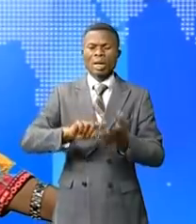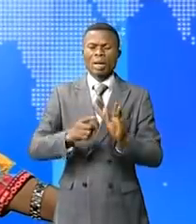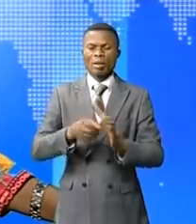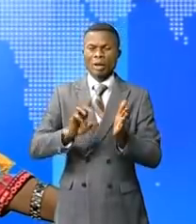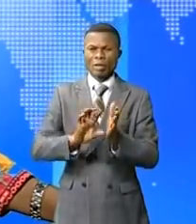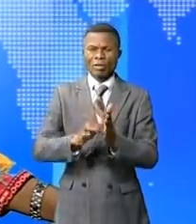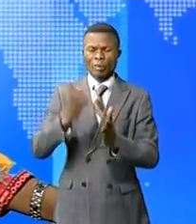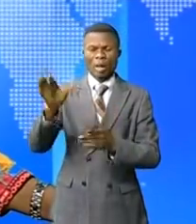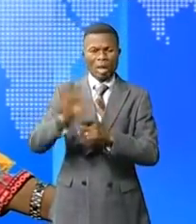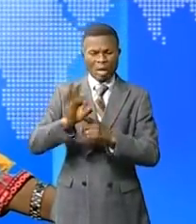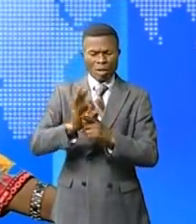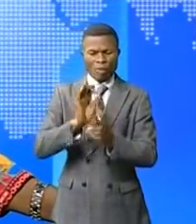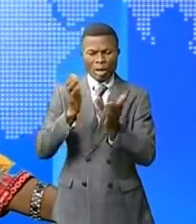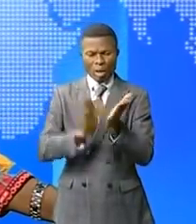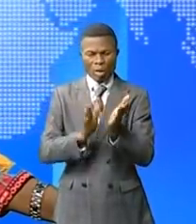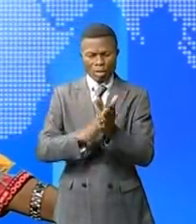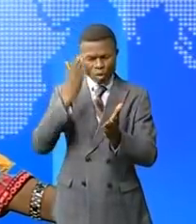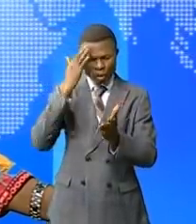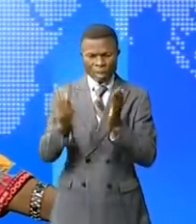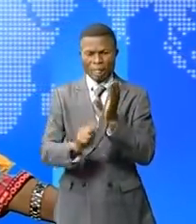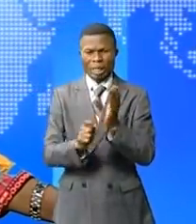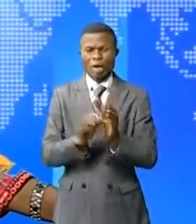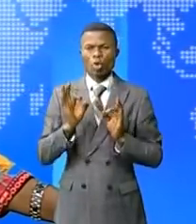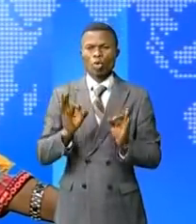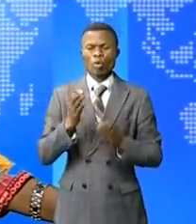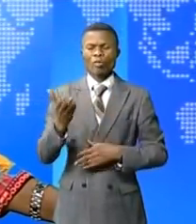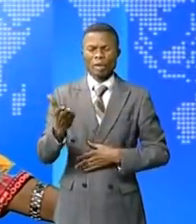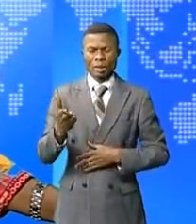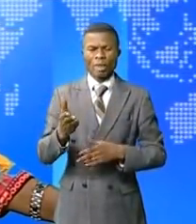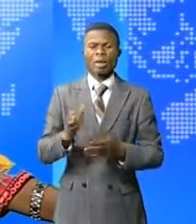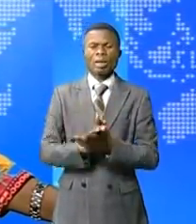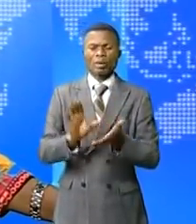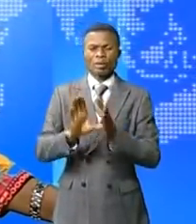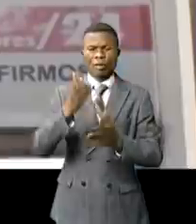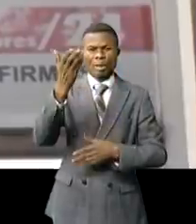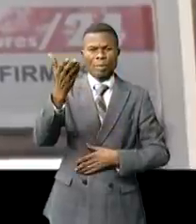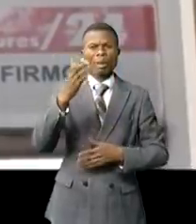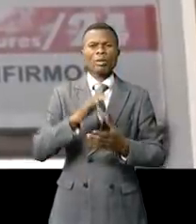étaient à l'école de formation sur cette nouvelle méthodologie. Bobette Teinga nous explique.